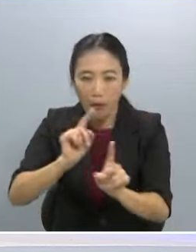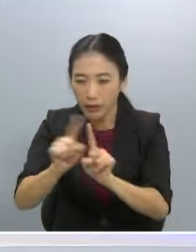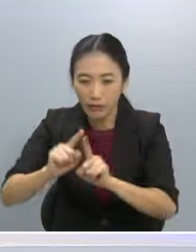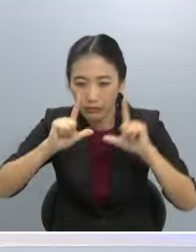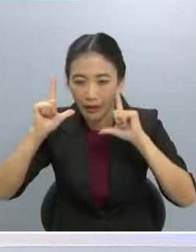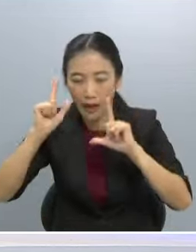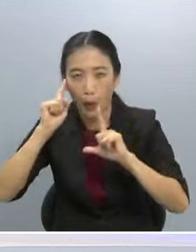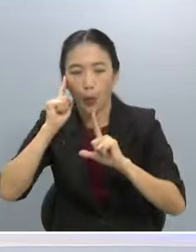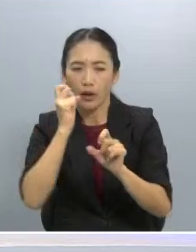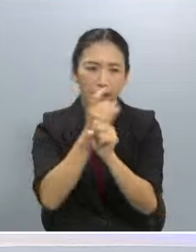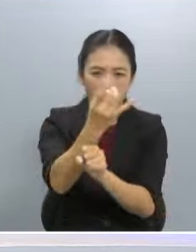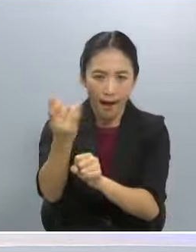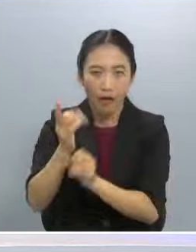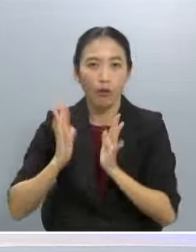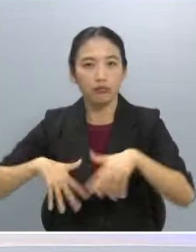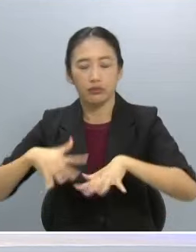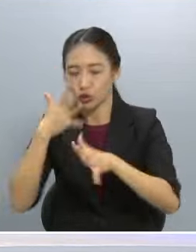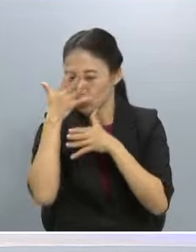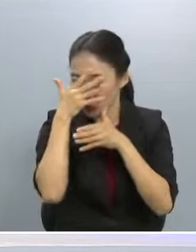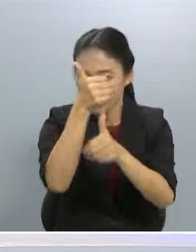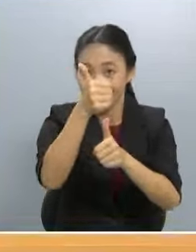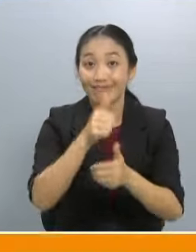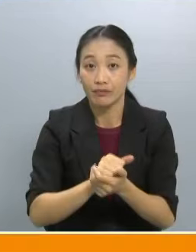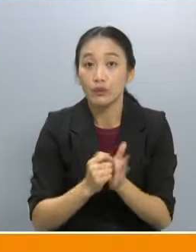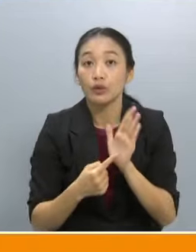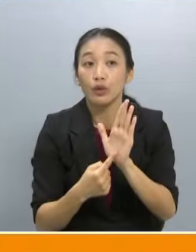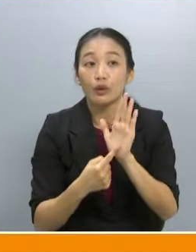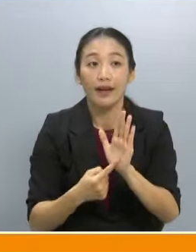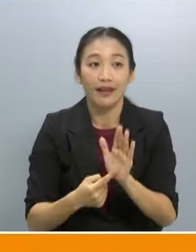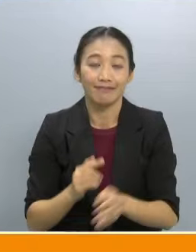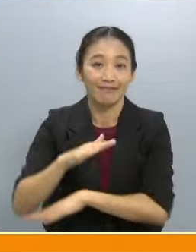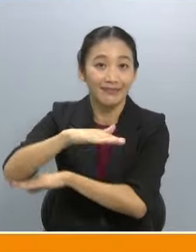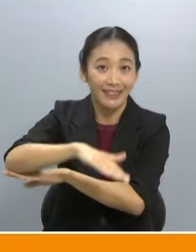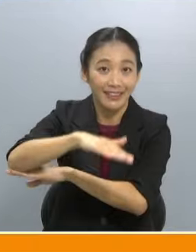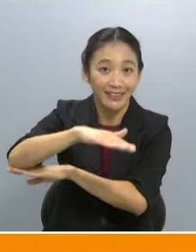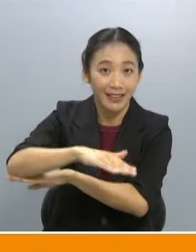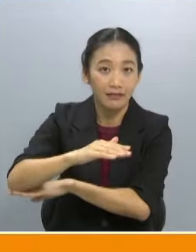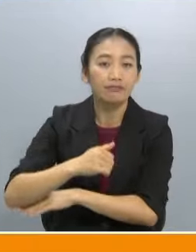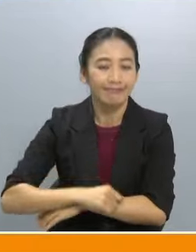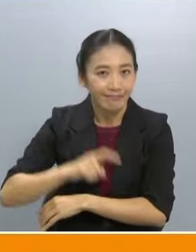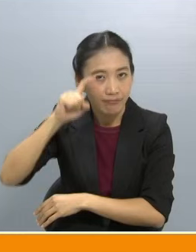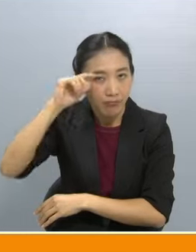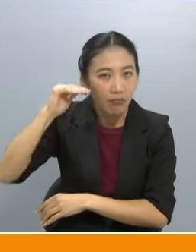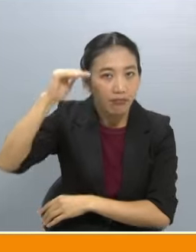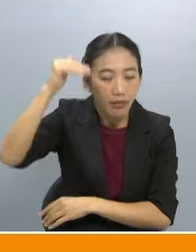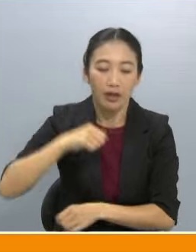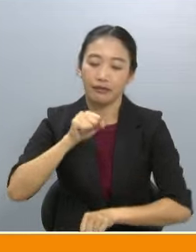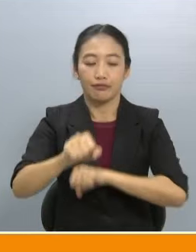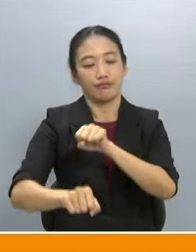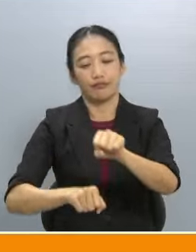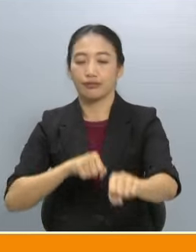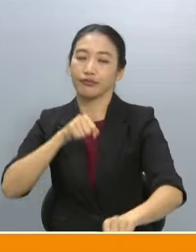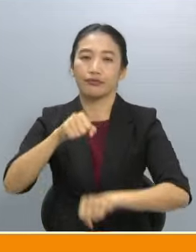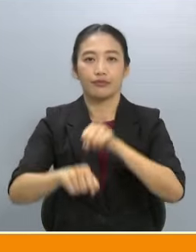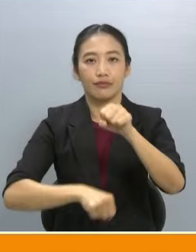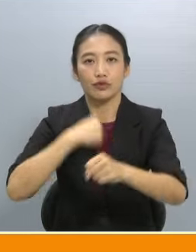ถามวันช่วงเย็น ซ้อมปั่นจักรยาน ที่อุทยานหลวงราชพฤกษ ์ ระบุข้อความว่ายังไงนะได้ใช้เวล